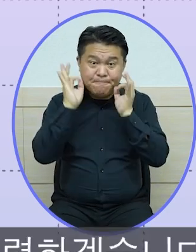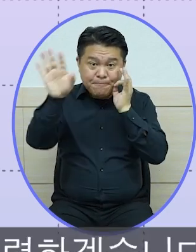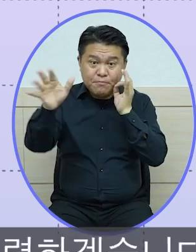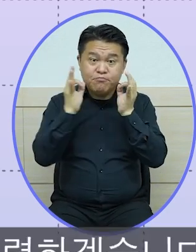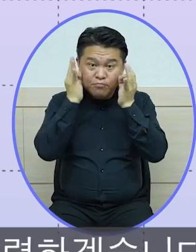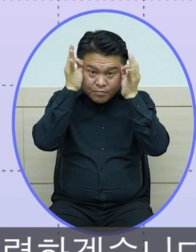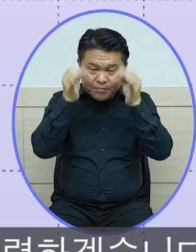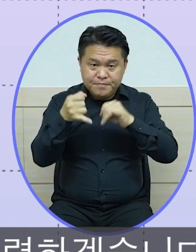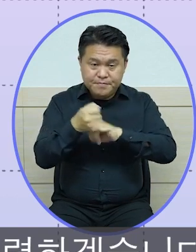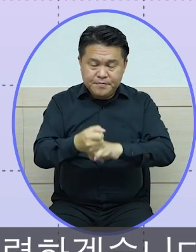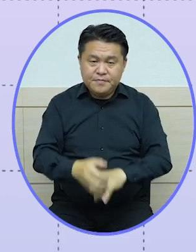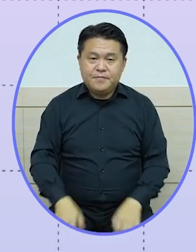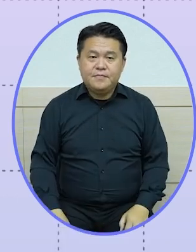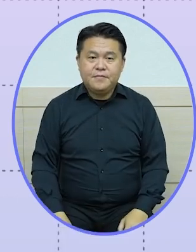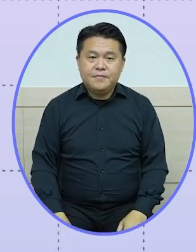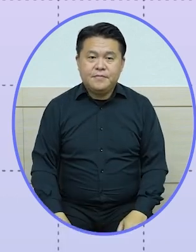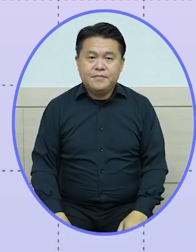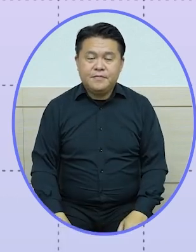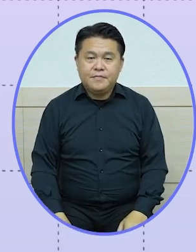노력하겠습니다.